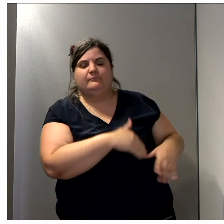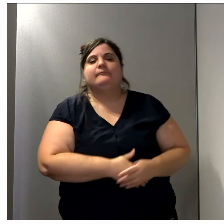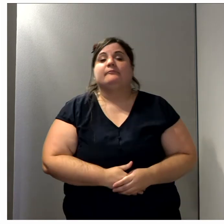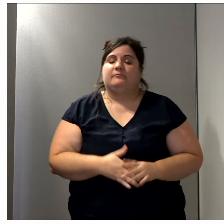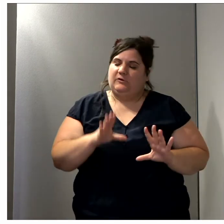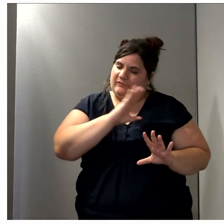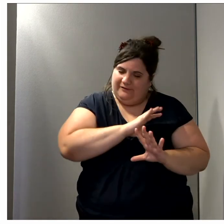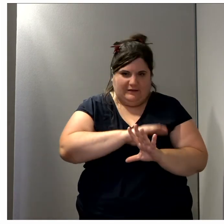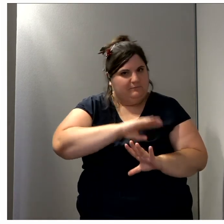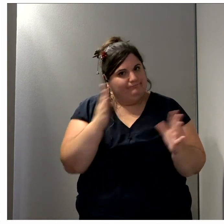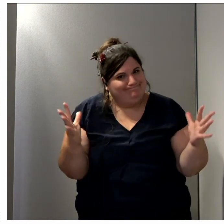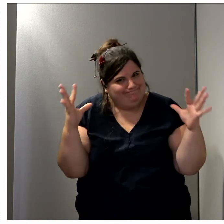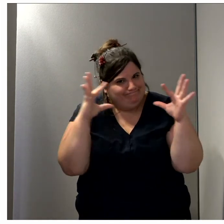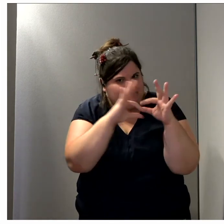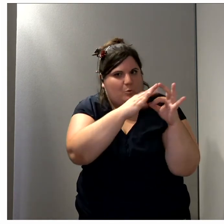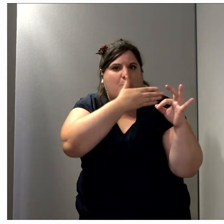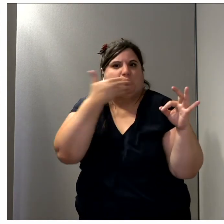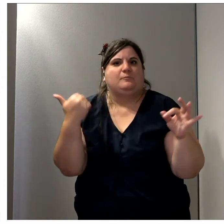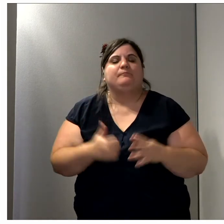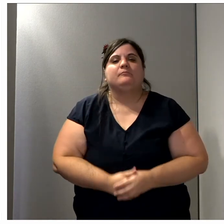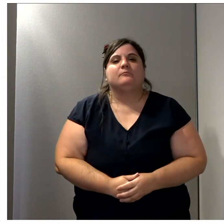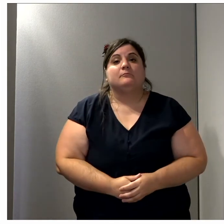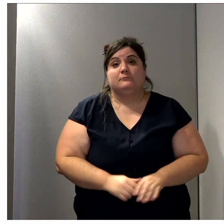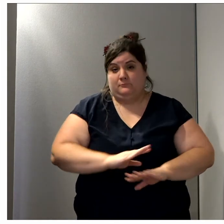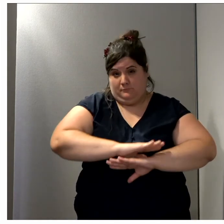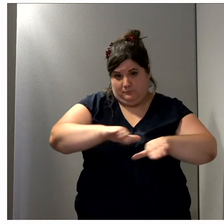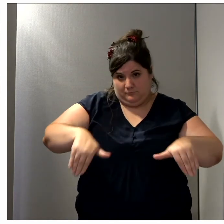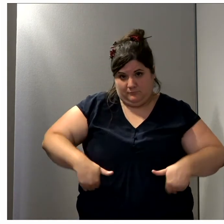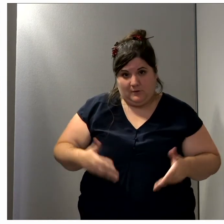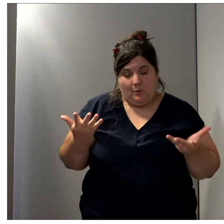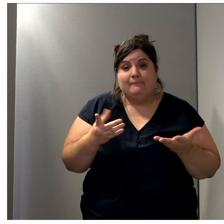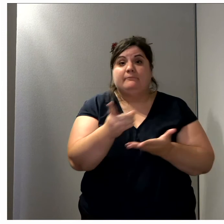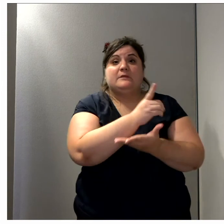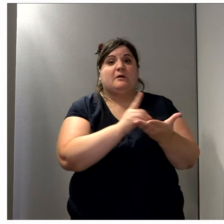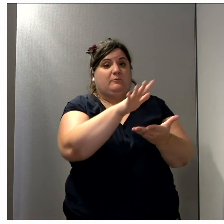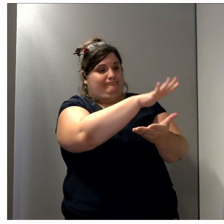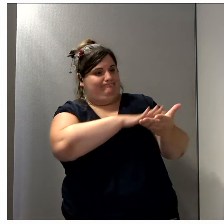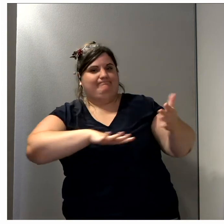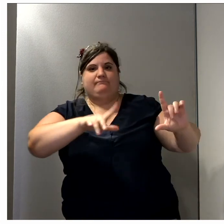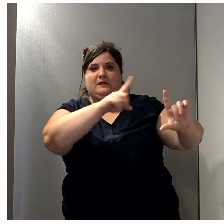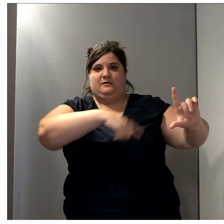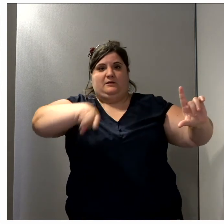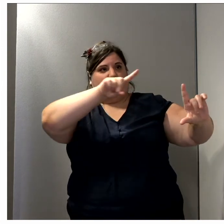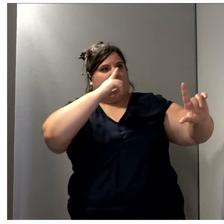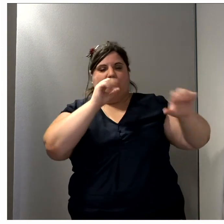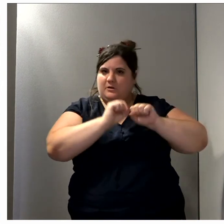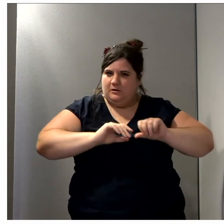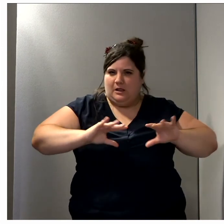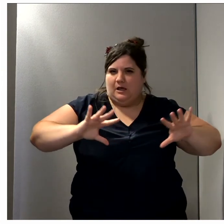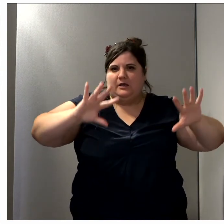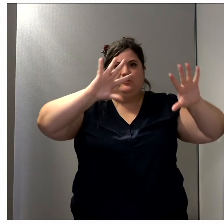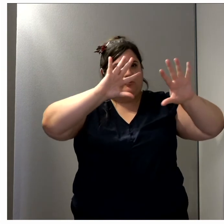Enfin, le travail en réseau entre tous les partenaires du territoire est nécessaire pour avancer. Et